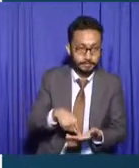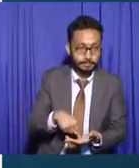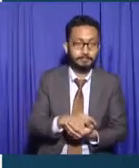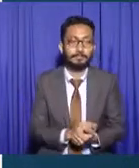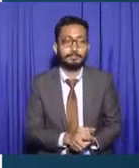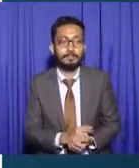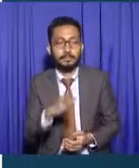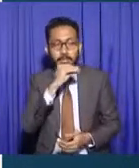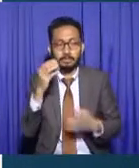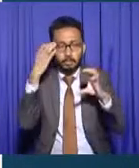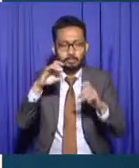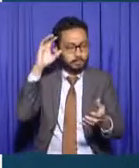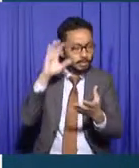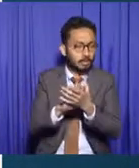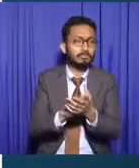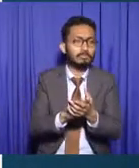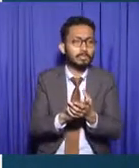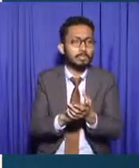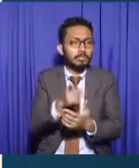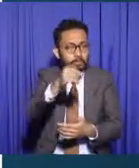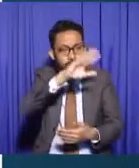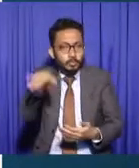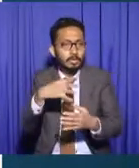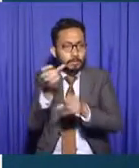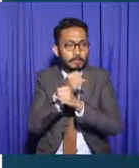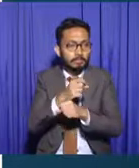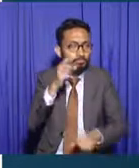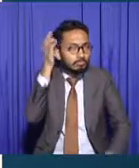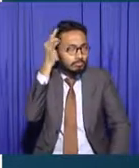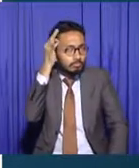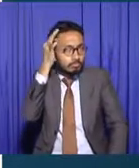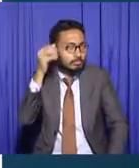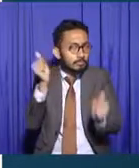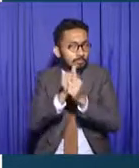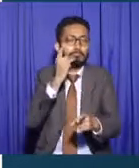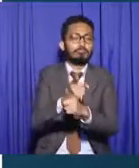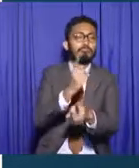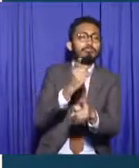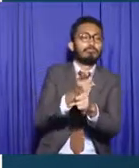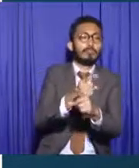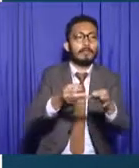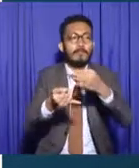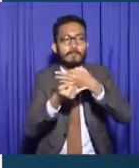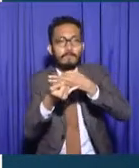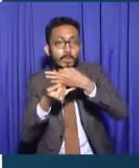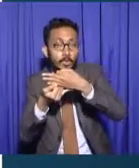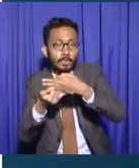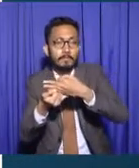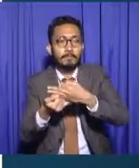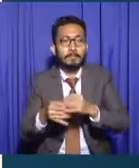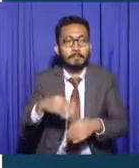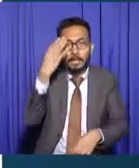dan saya juga percaya semua murid dapat menekan dengan tepat